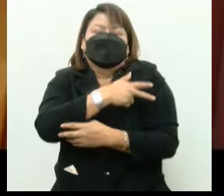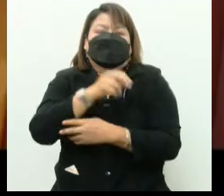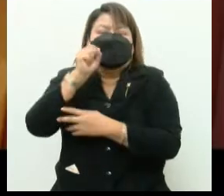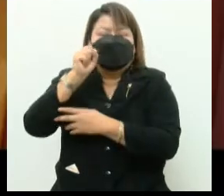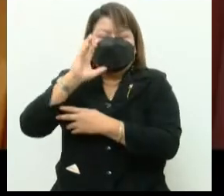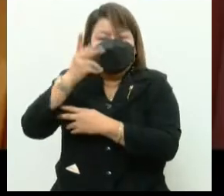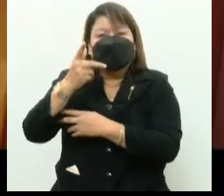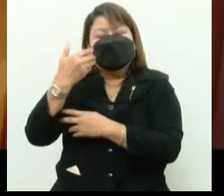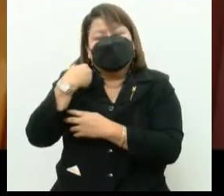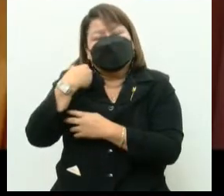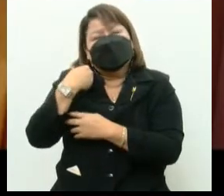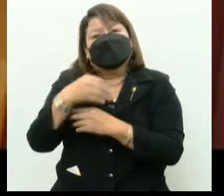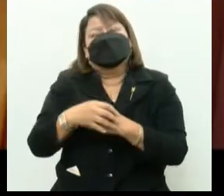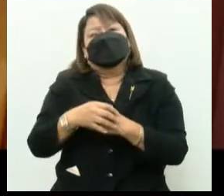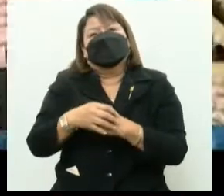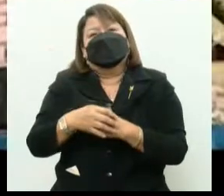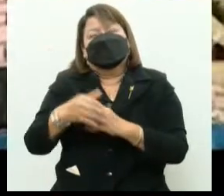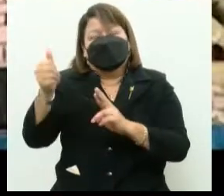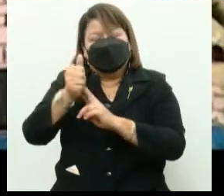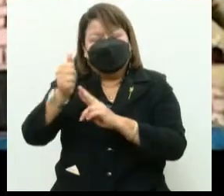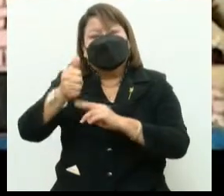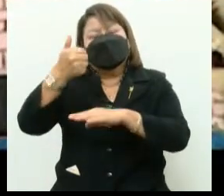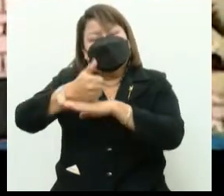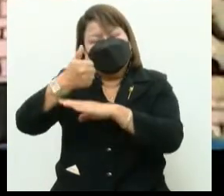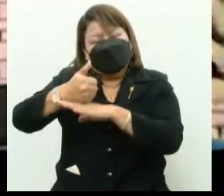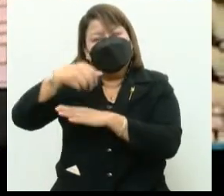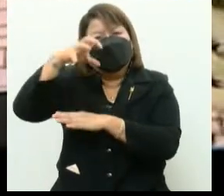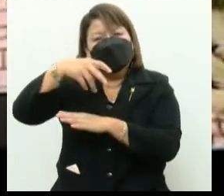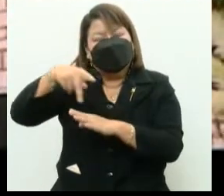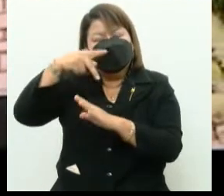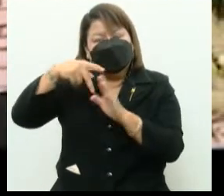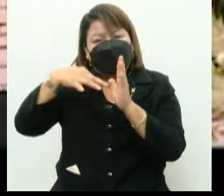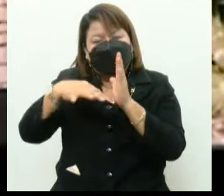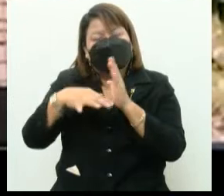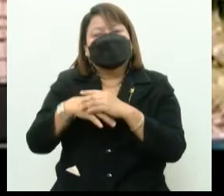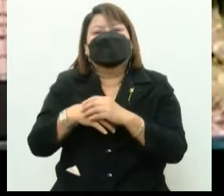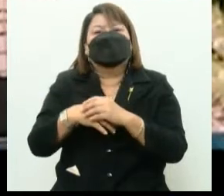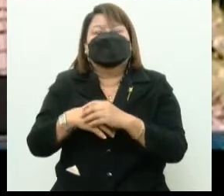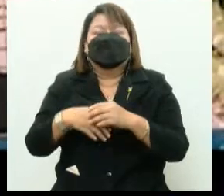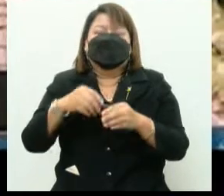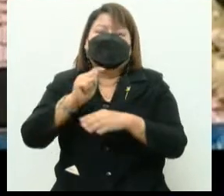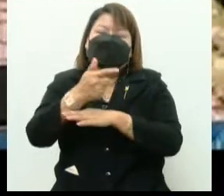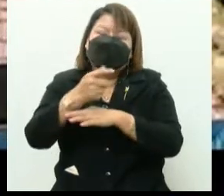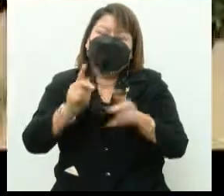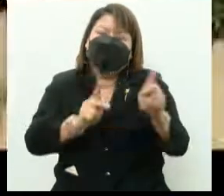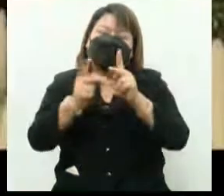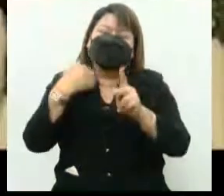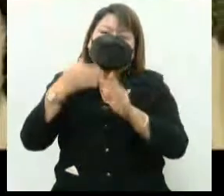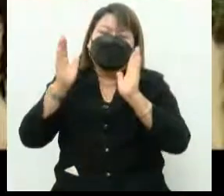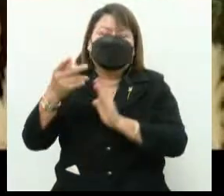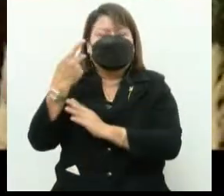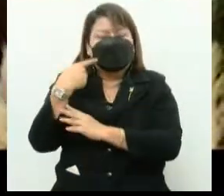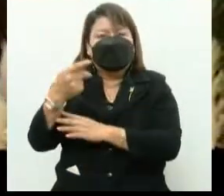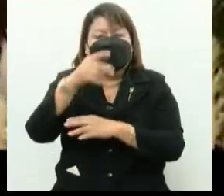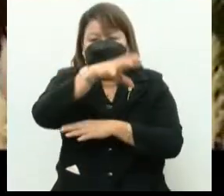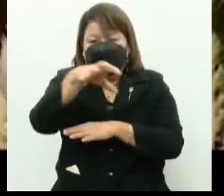องนางจีราพรเรืองรักรองผู้อำนวยการสำนักงานเขตพื้นที่การศึกษาภายในงานมีผู้มีเกียรติตัวแทนหน่วยงาน